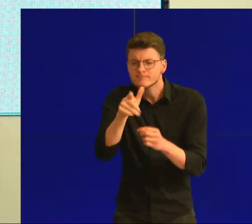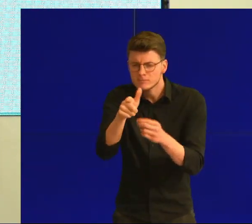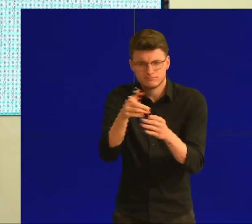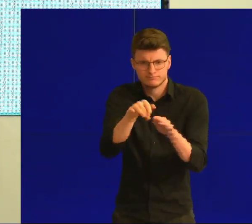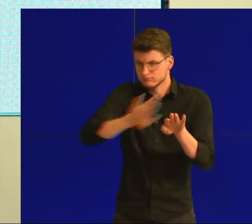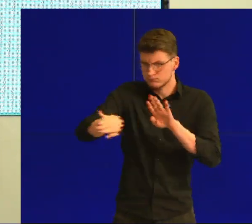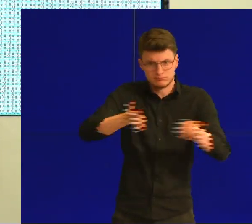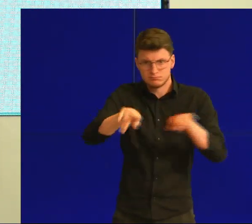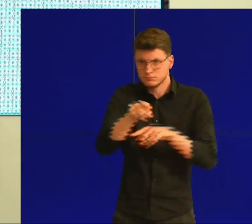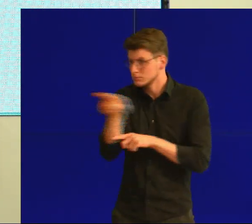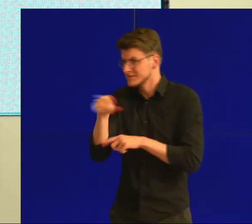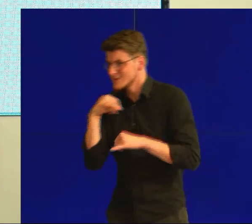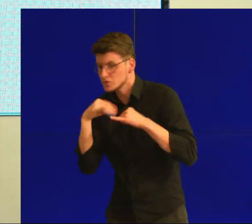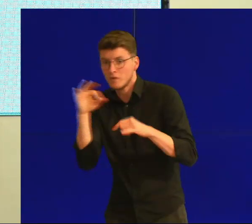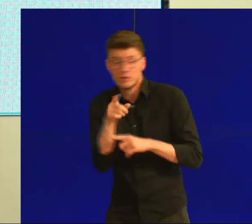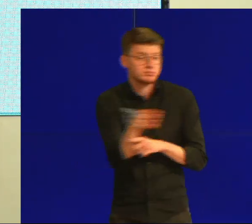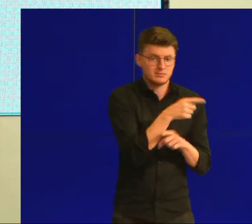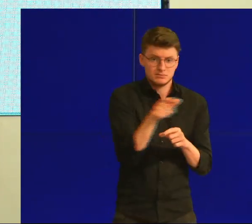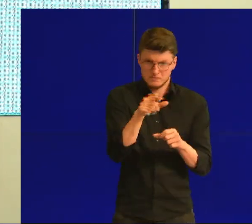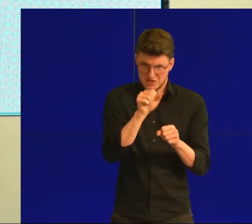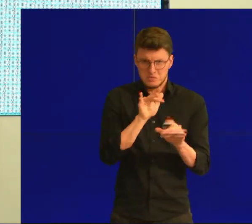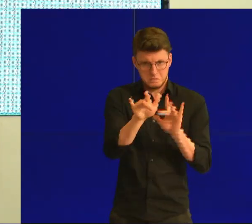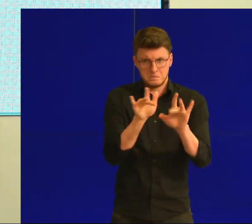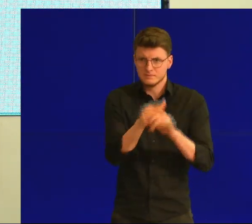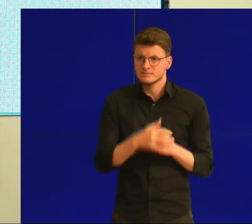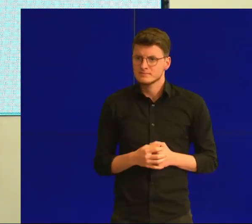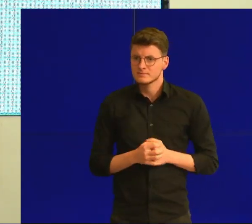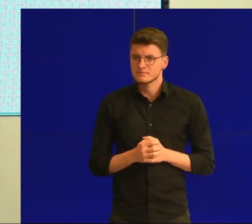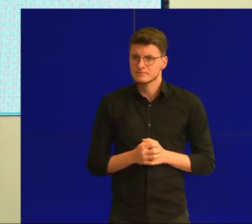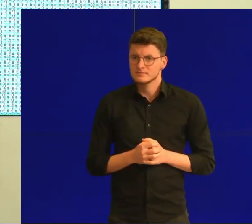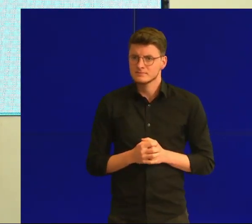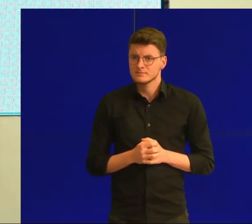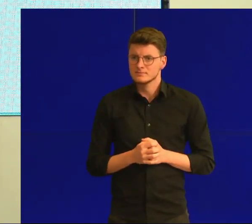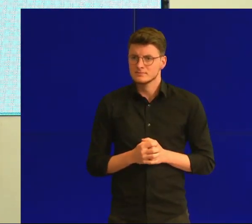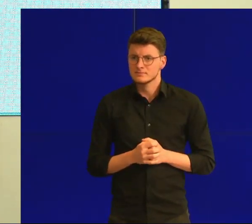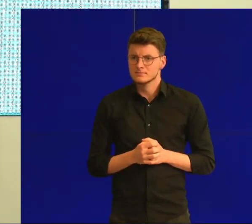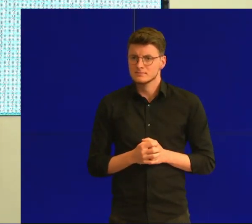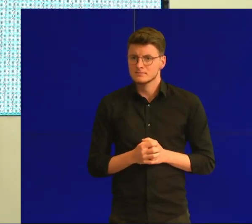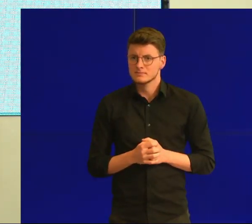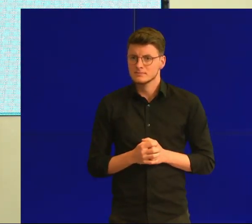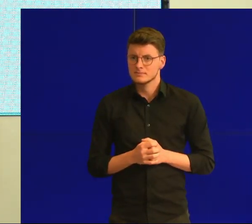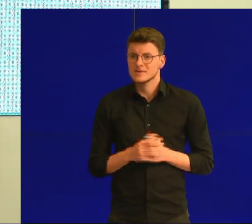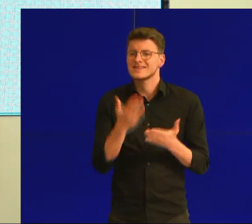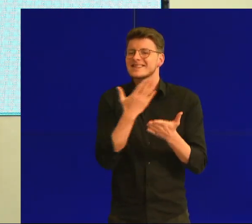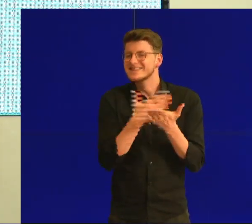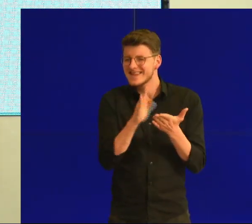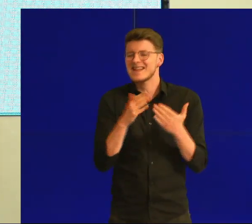van darc symptoms radars préventifs qui ils ont l'irtess